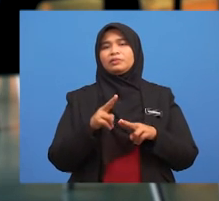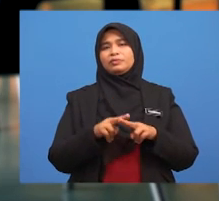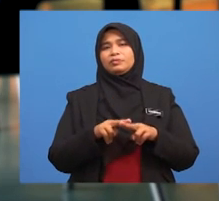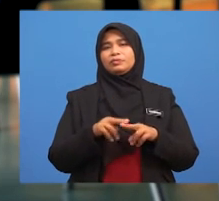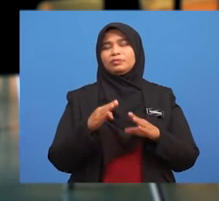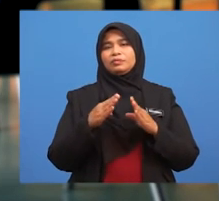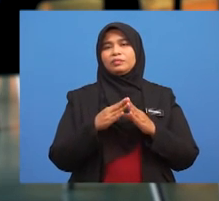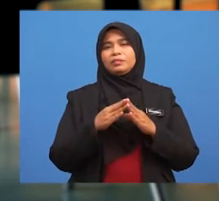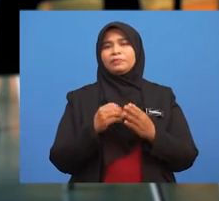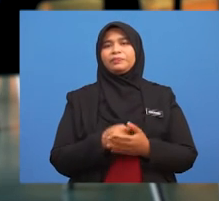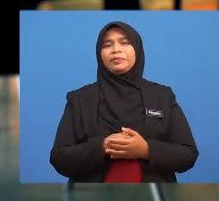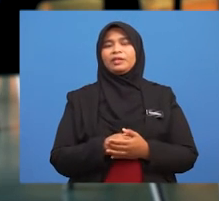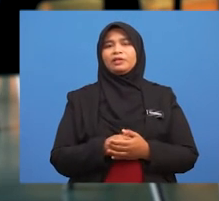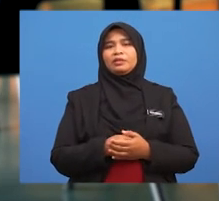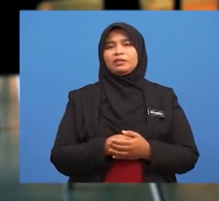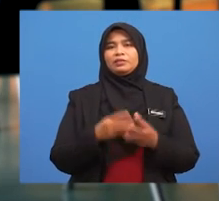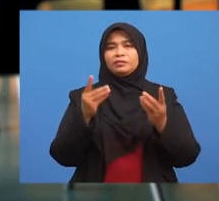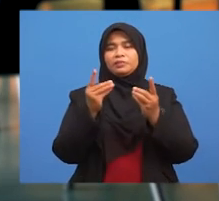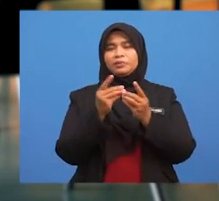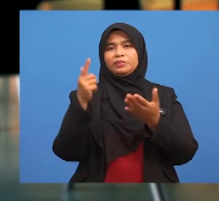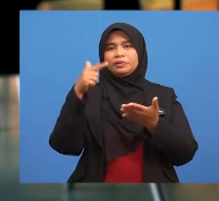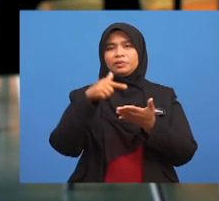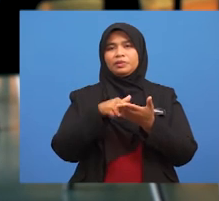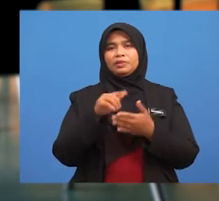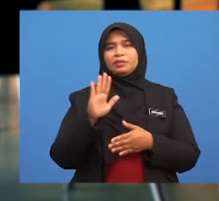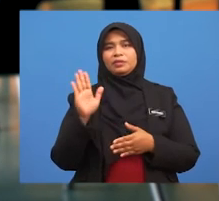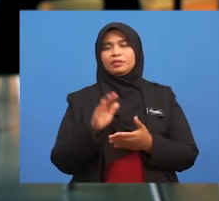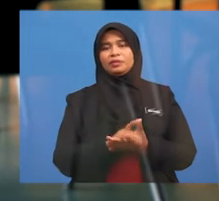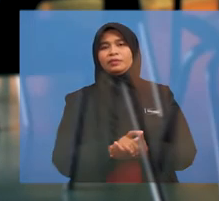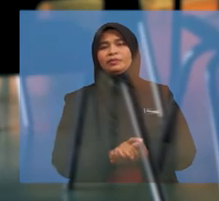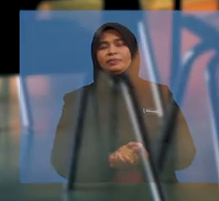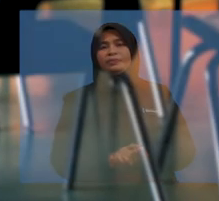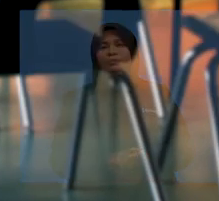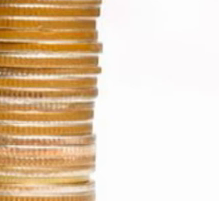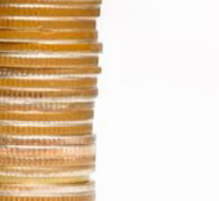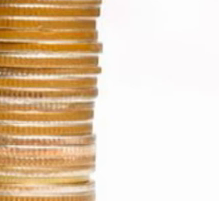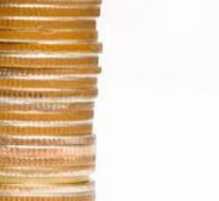jaga kita. Sekian, sehingga berjumpa lagi. Bye-bye.